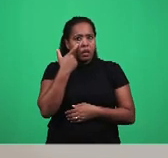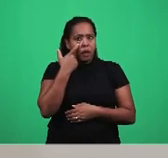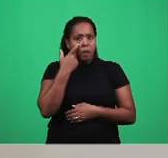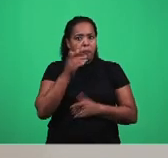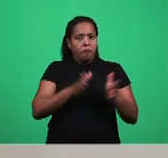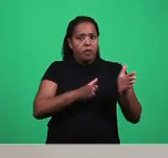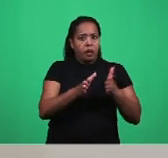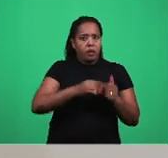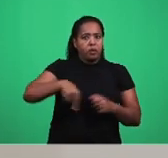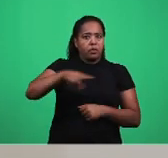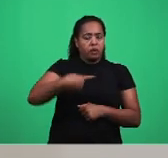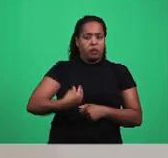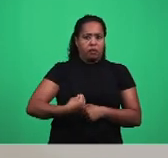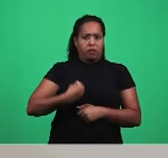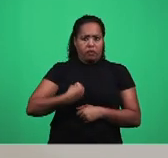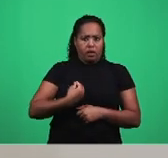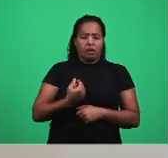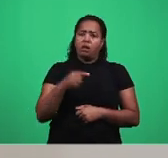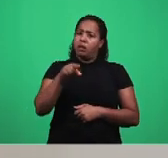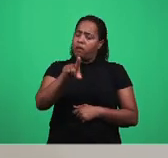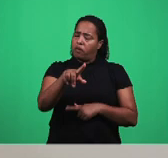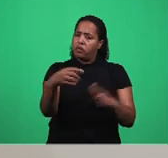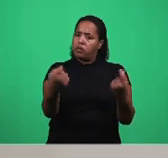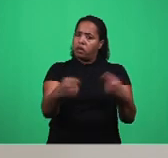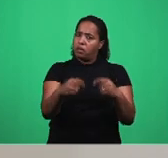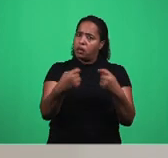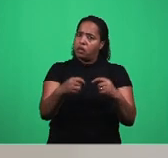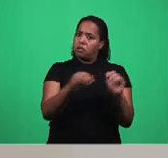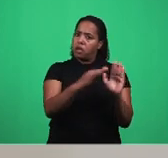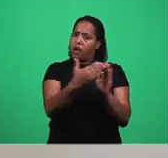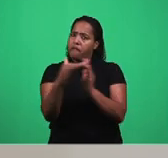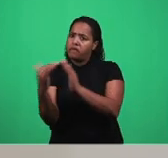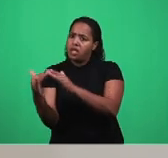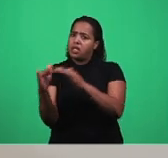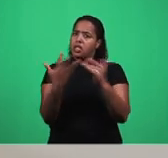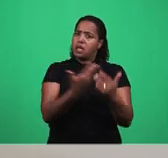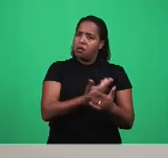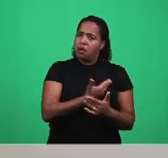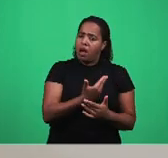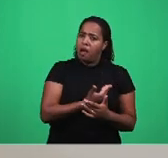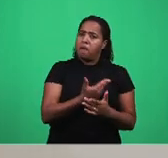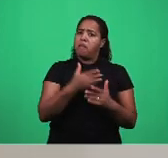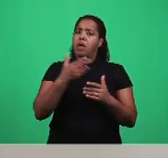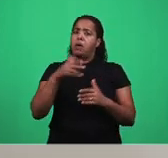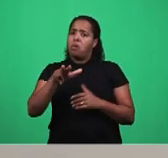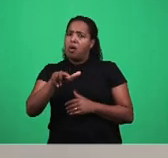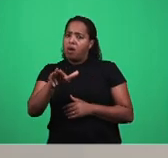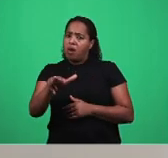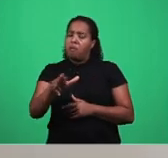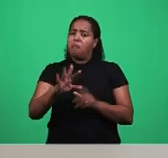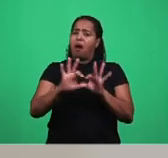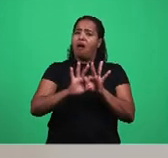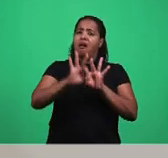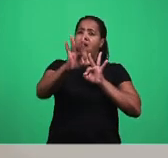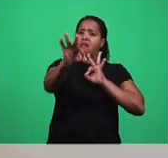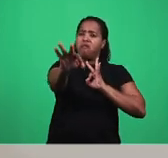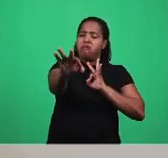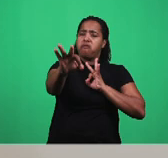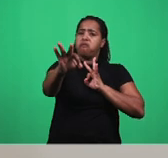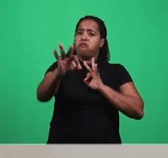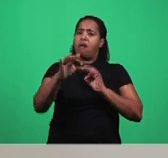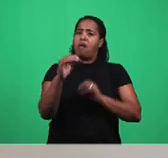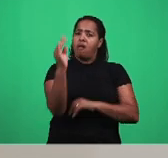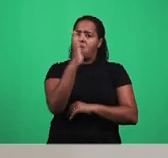évangéliser maintenant votre voisin, votre membre de la famille, l'ami, le frère, ceux qui est éloigné au Brésil, ceux qui est